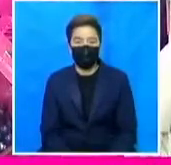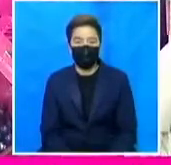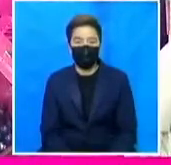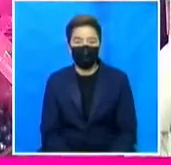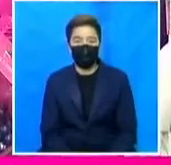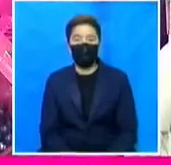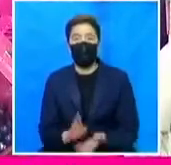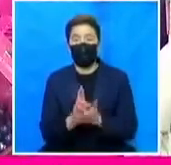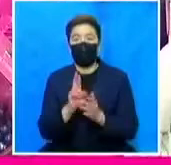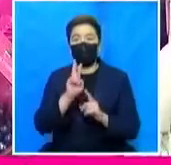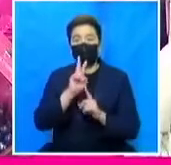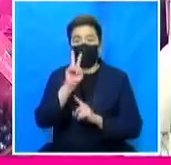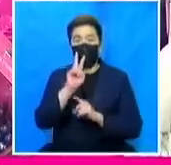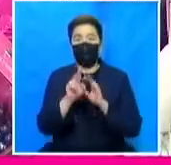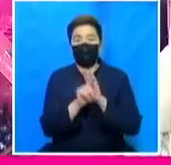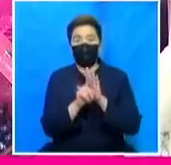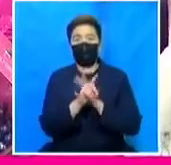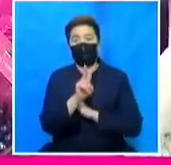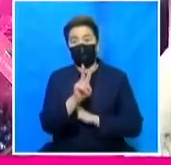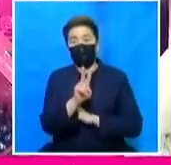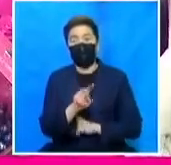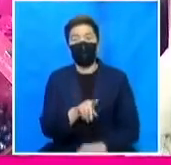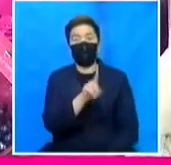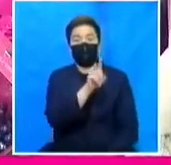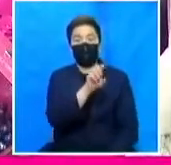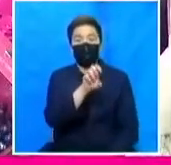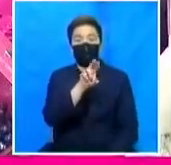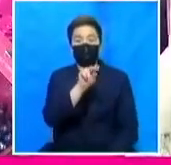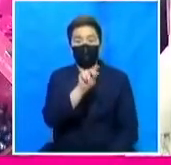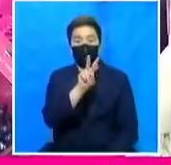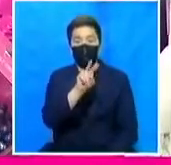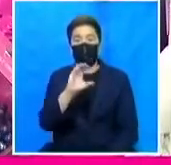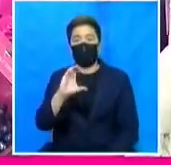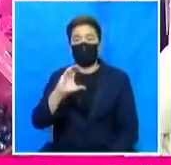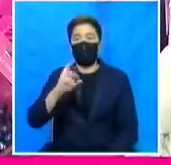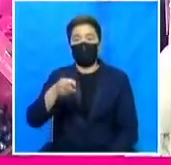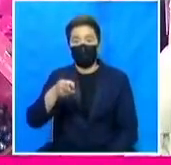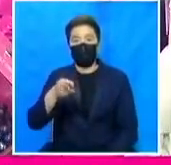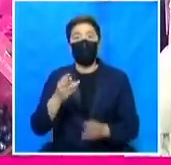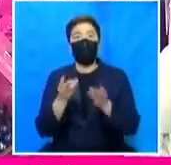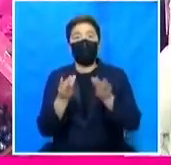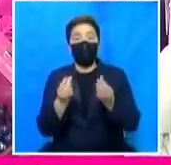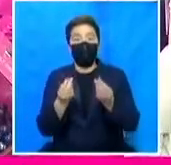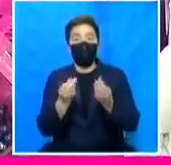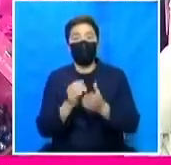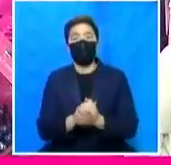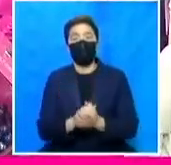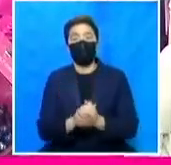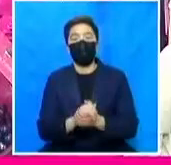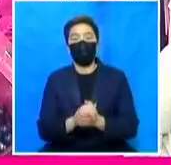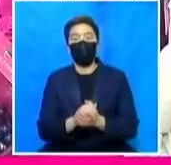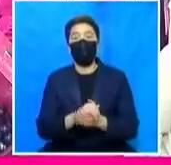อันดับที่2หมุนครั้งที่2งวดที่132หมวดอักษรฉอฉิ่งเลขที่ออก